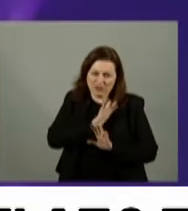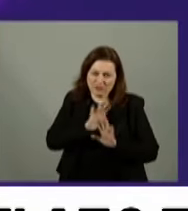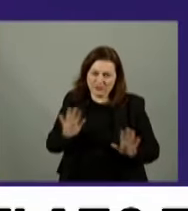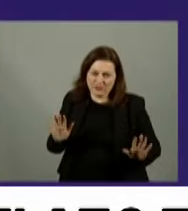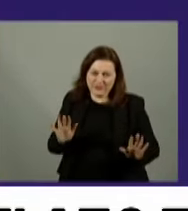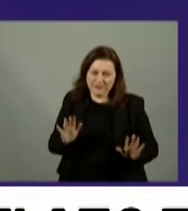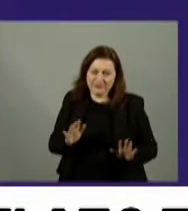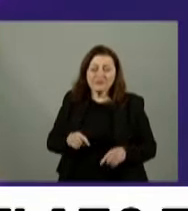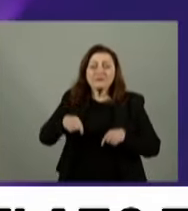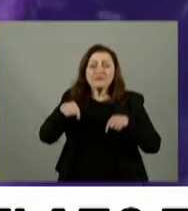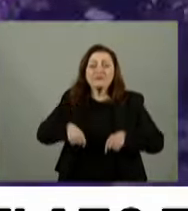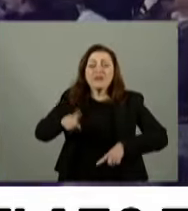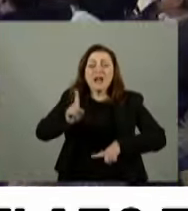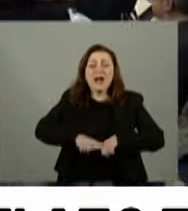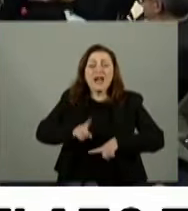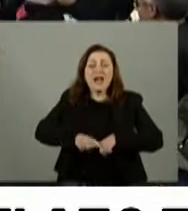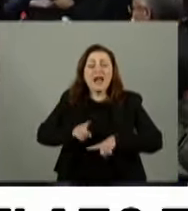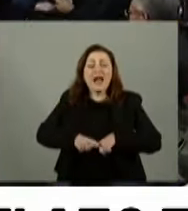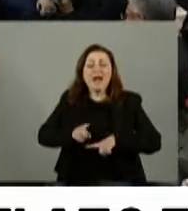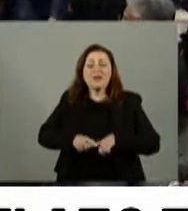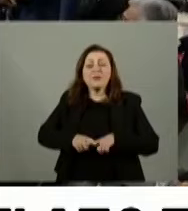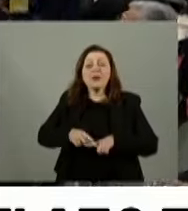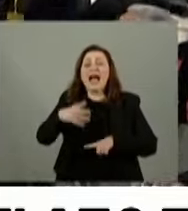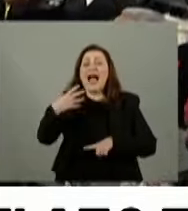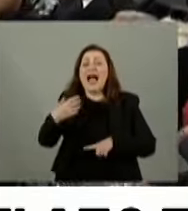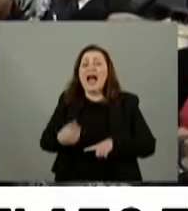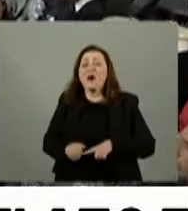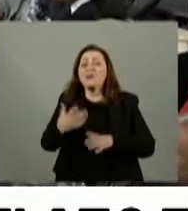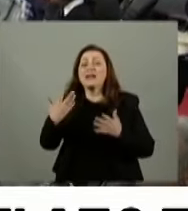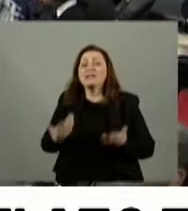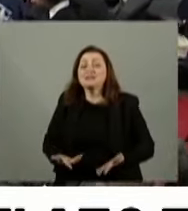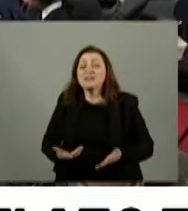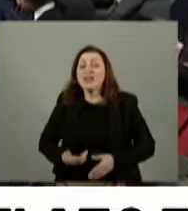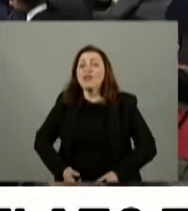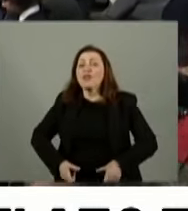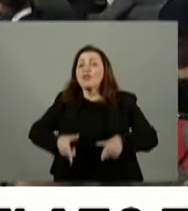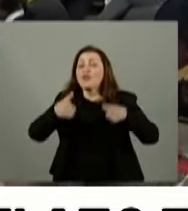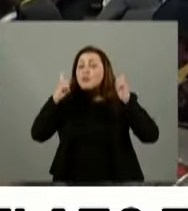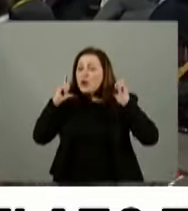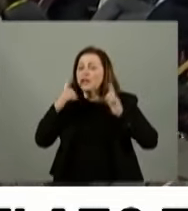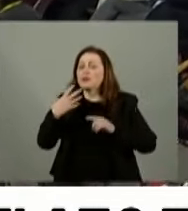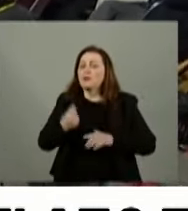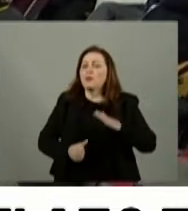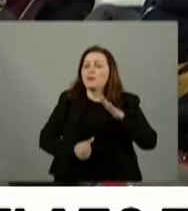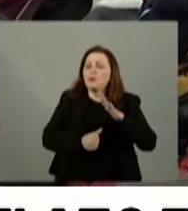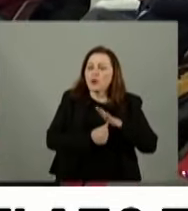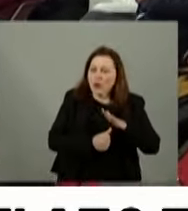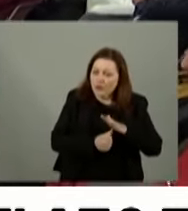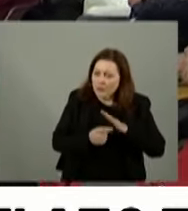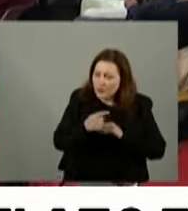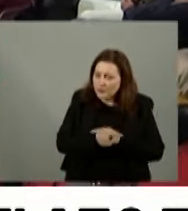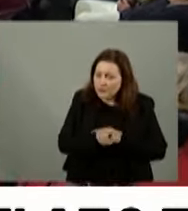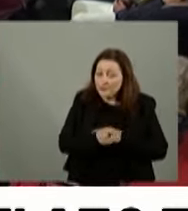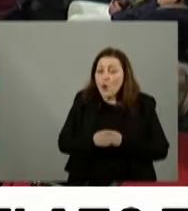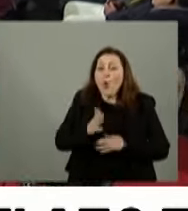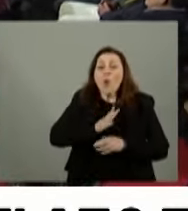ίδιος. Με αυτή την παρέμβαση που έκανε στο Facebook, προφανώς. Μάλλον η παρέμβασή του, η πολιτική δεν εξαντλείται σε αυτό που έγραψε